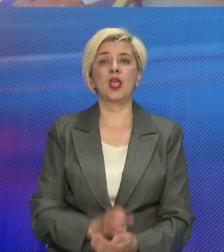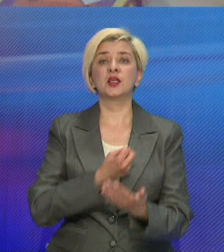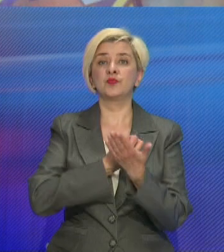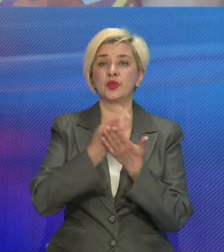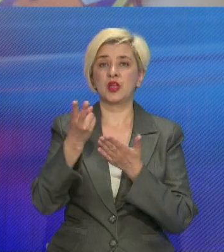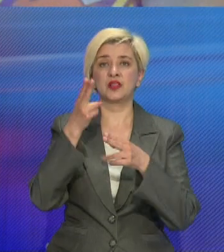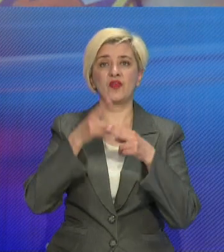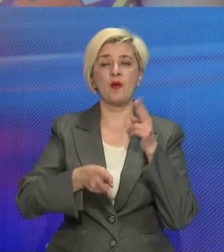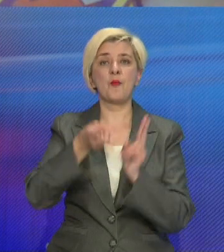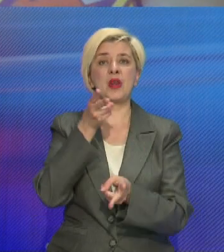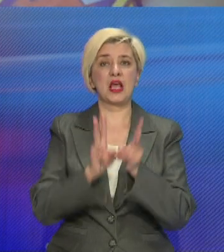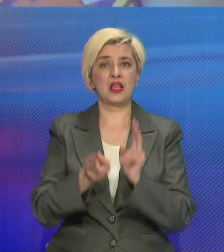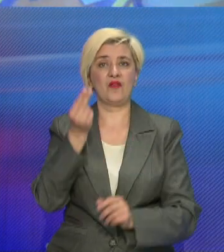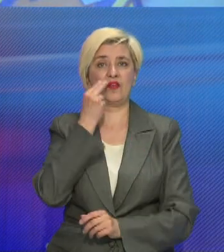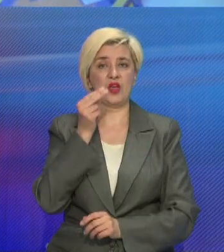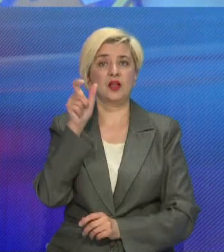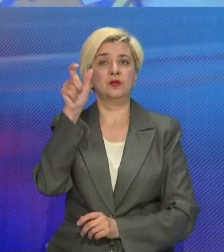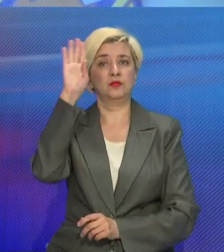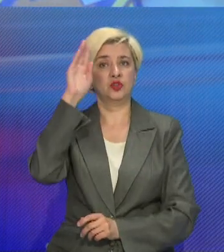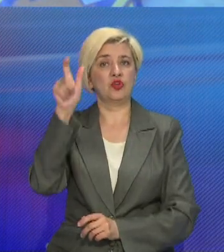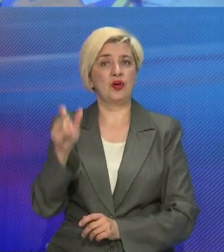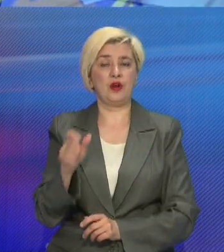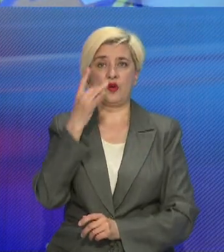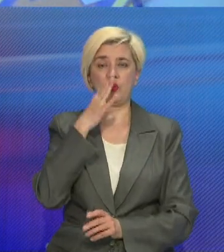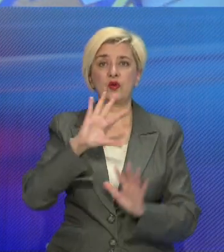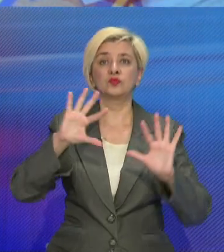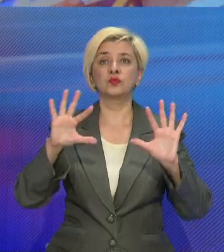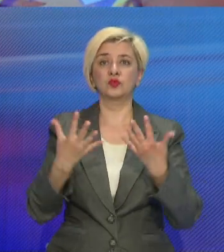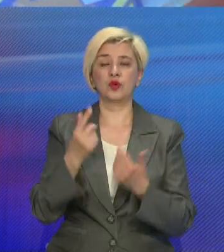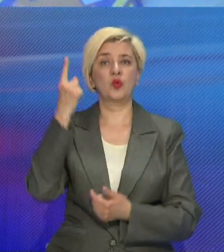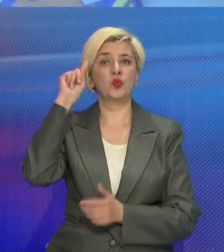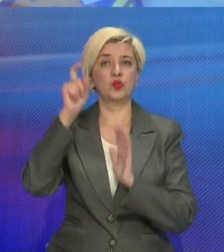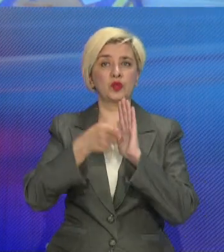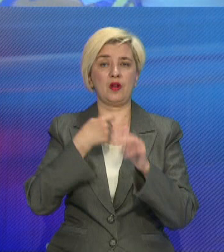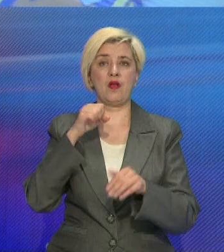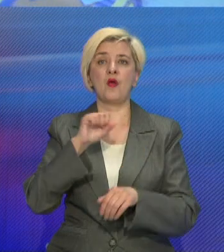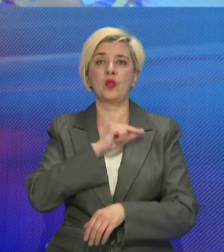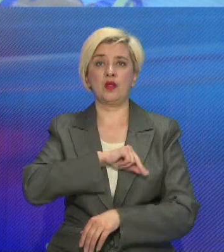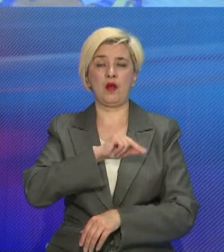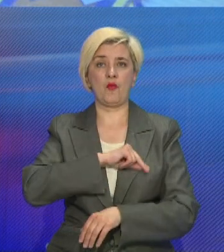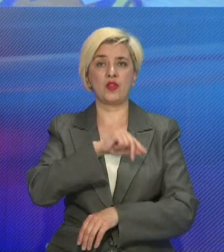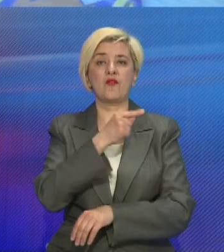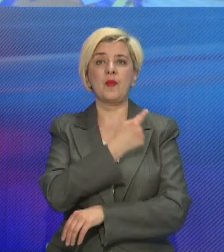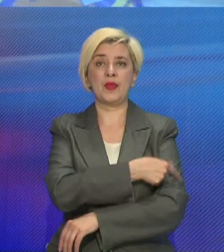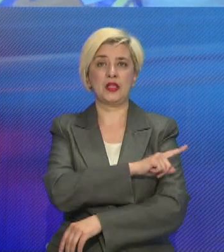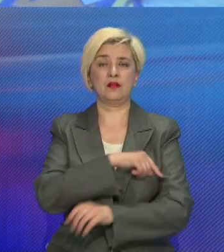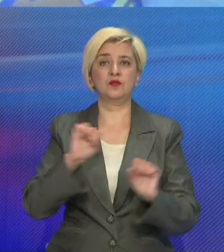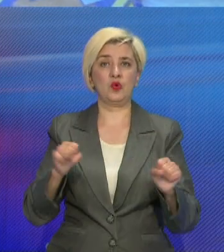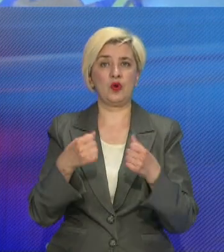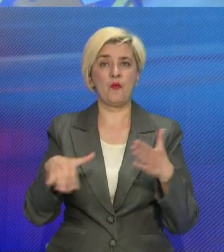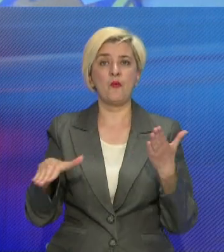Шпіталізацыя завершылася прыгатаванне ежы для жыхара Гродна. Аб інцыдэнце стала вядома ад работнікаў хуткай медыцынскай дапамогі, якія